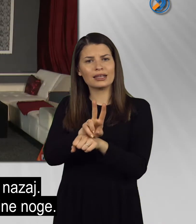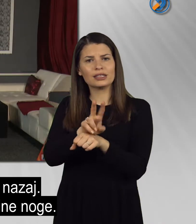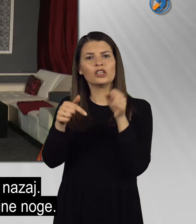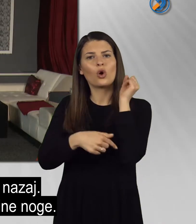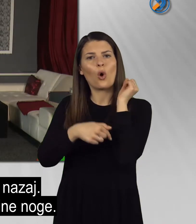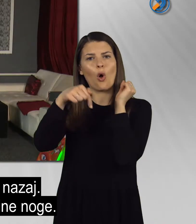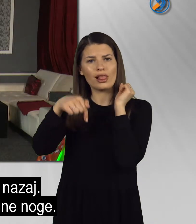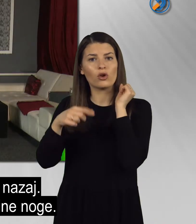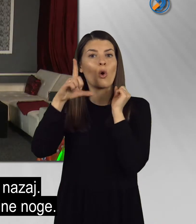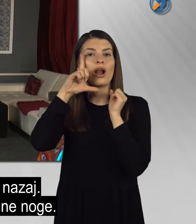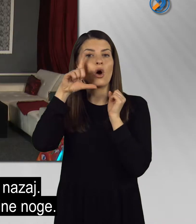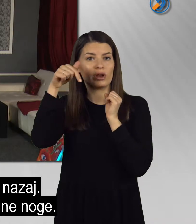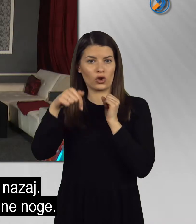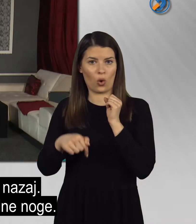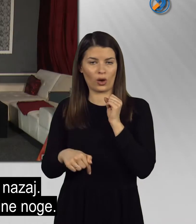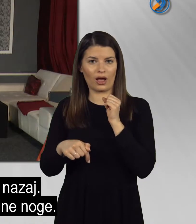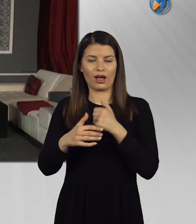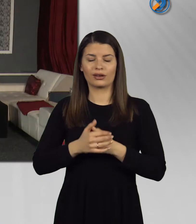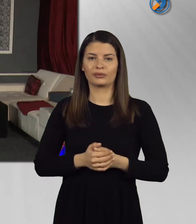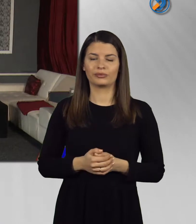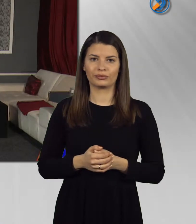koleno stojne noge.